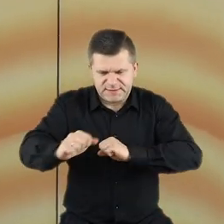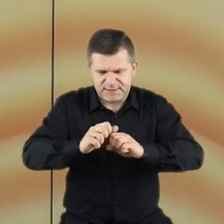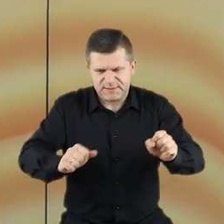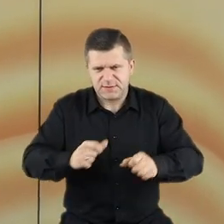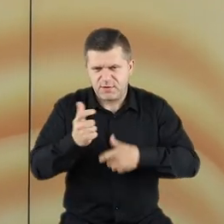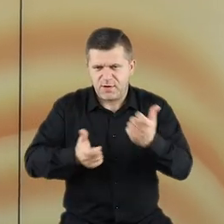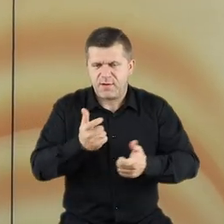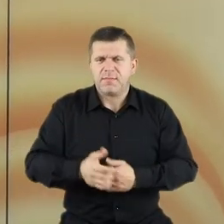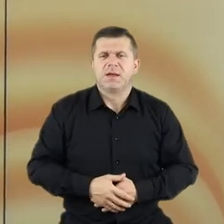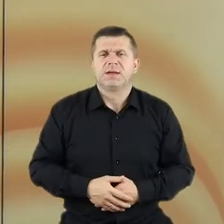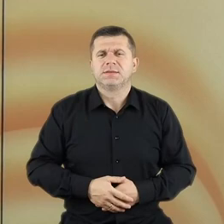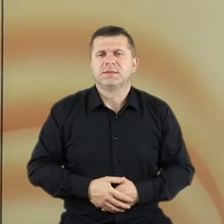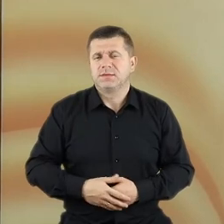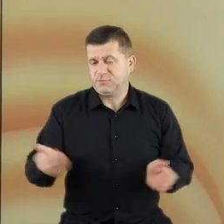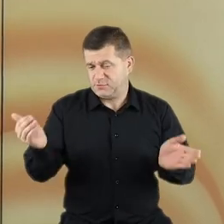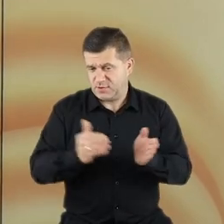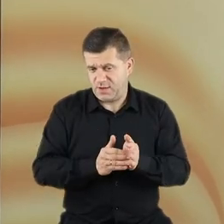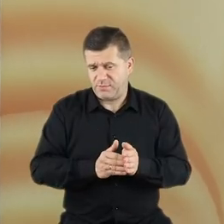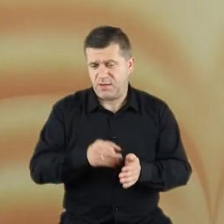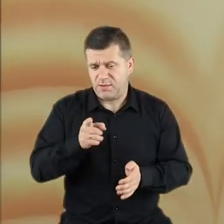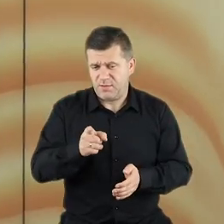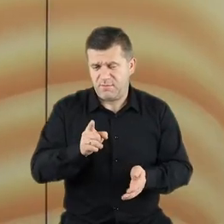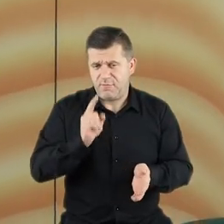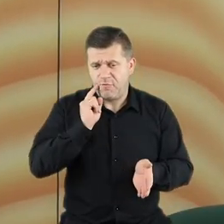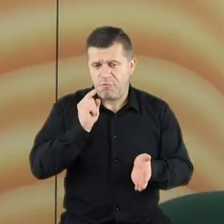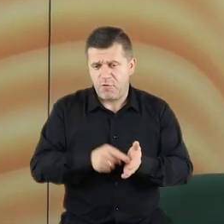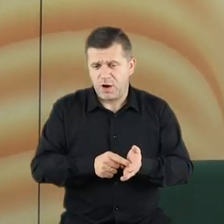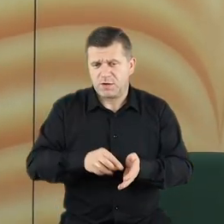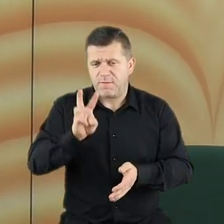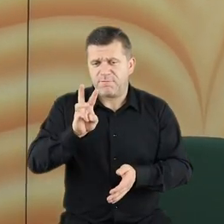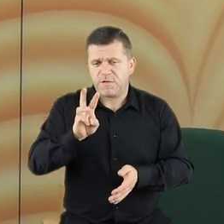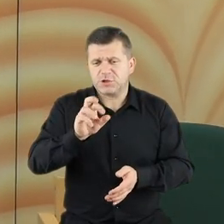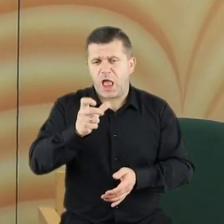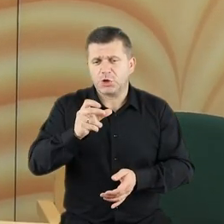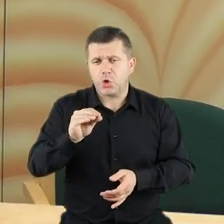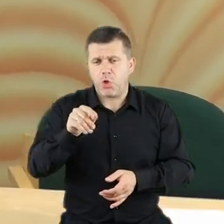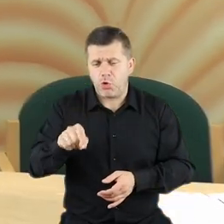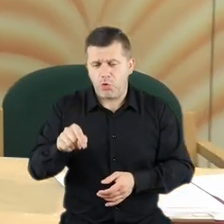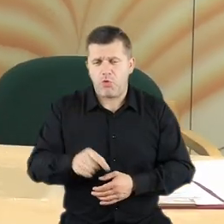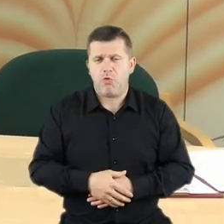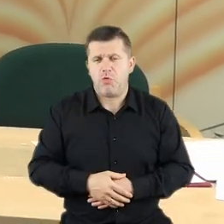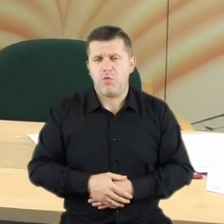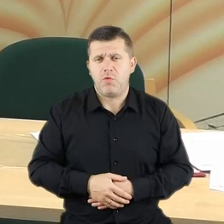taki gręplowanie było No i trzeba było tym właśnie w życiu nurkiem tą wełnę